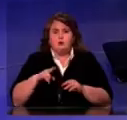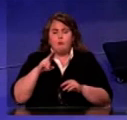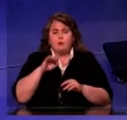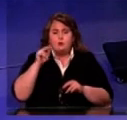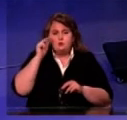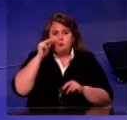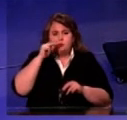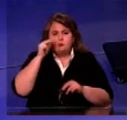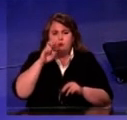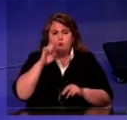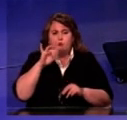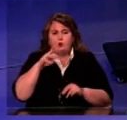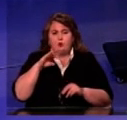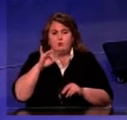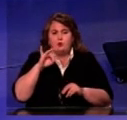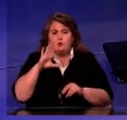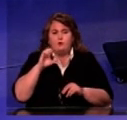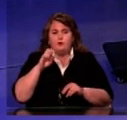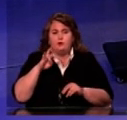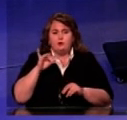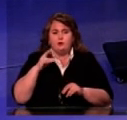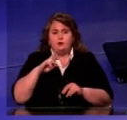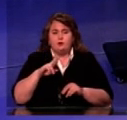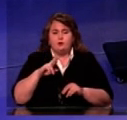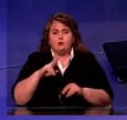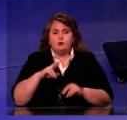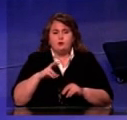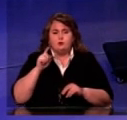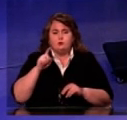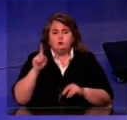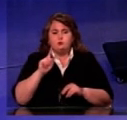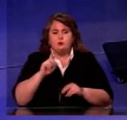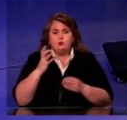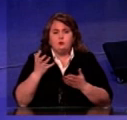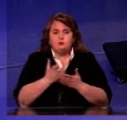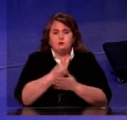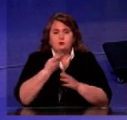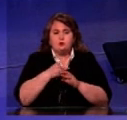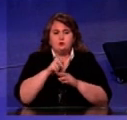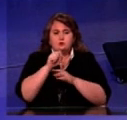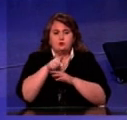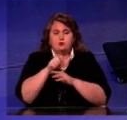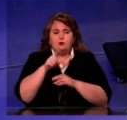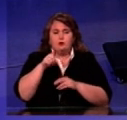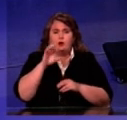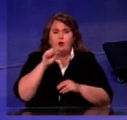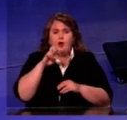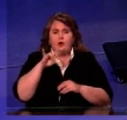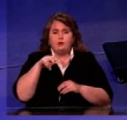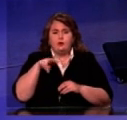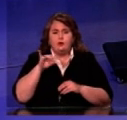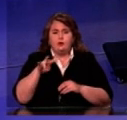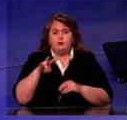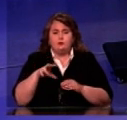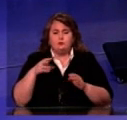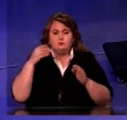способу бромирования. То есть для того, чтобы решить эту задачу, вы на анилин